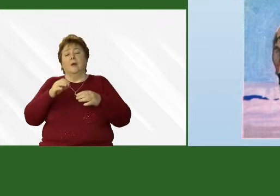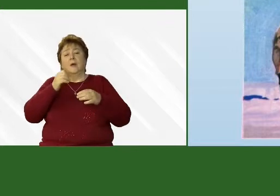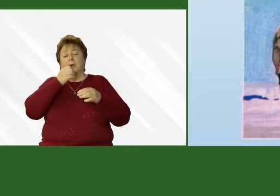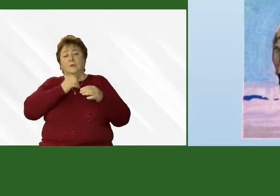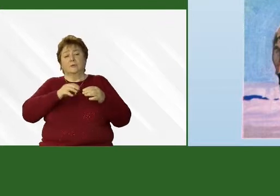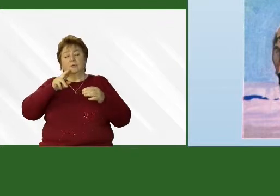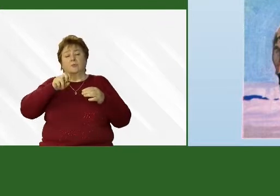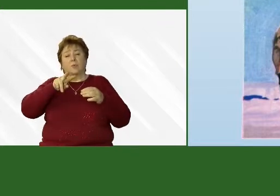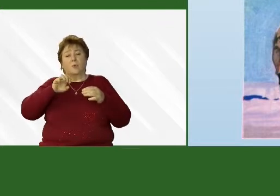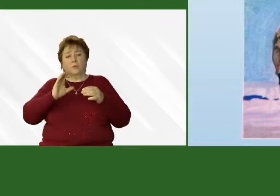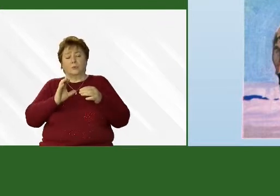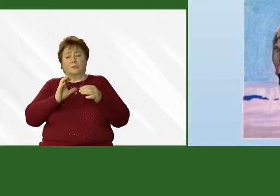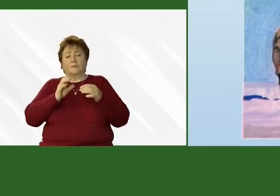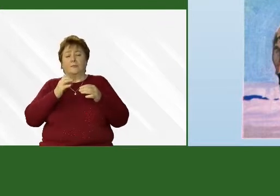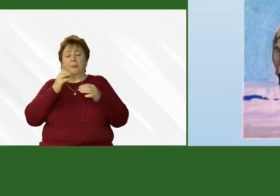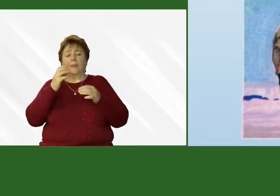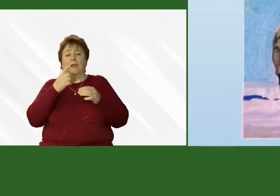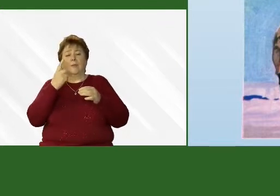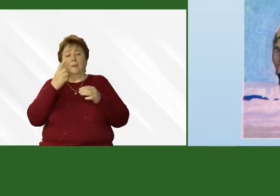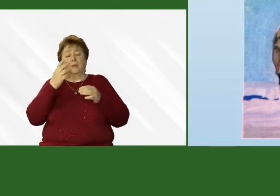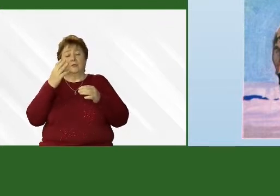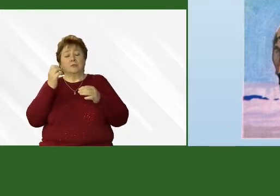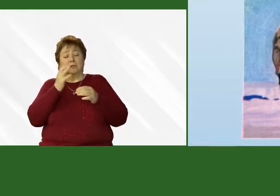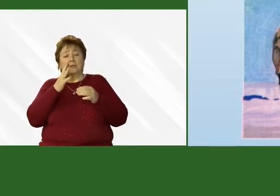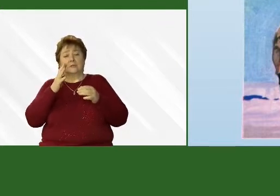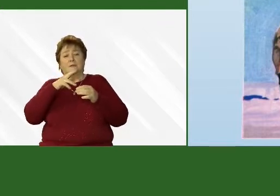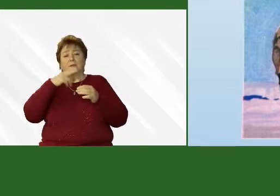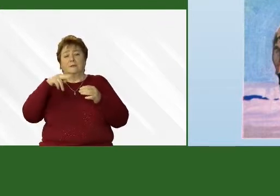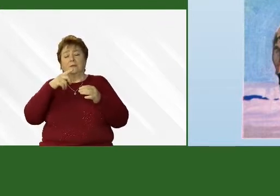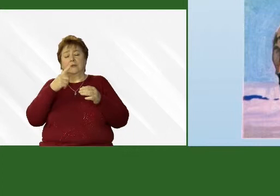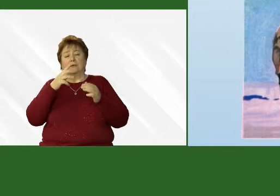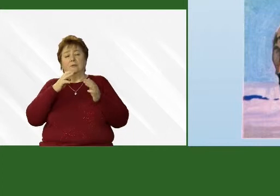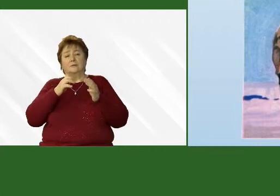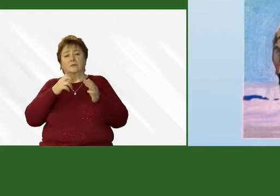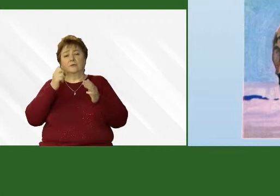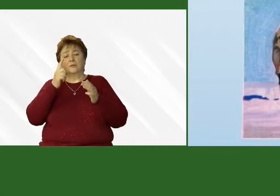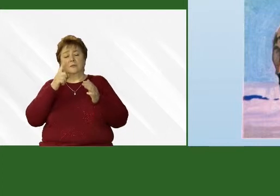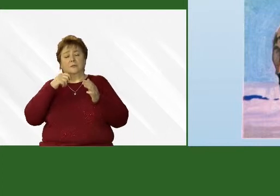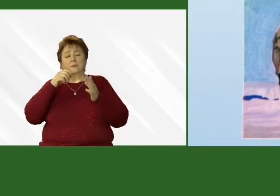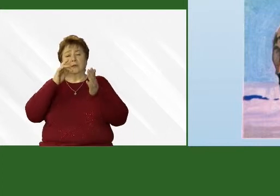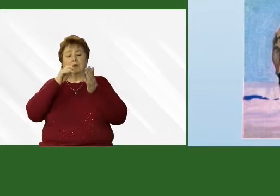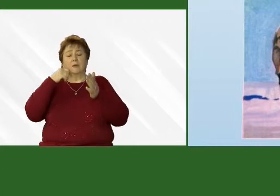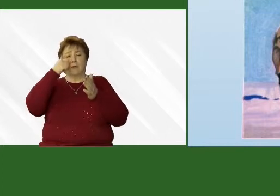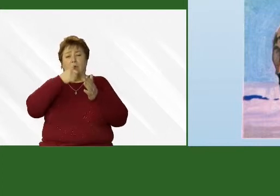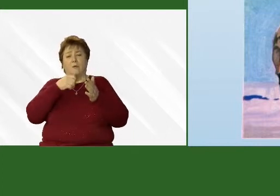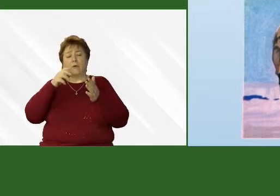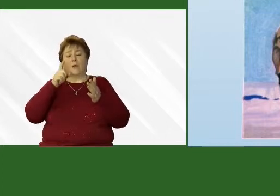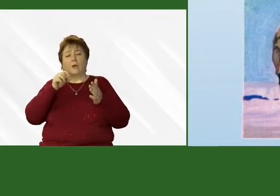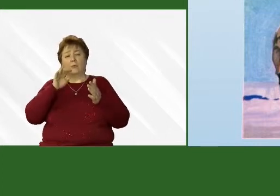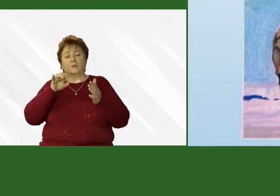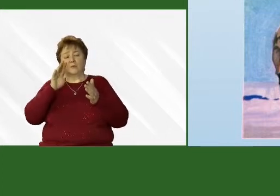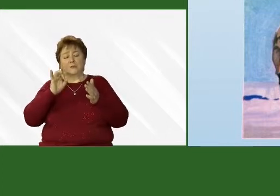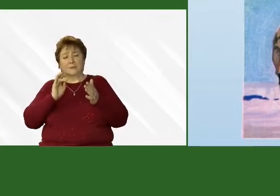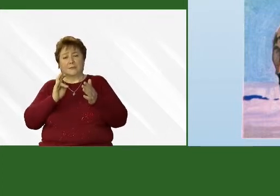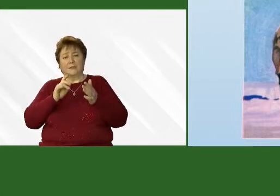полюса. Первыми 14 декабря 1911 года его достигли Амуцен. Через